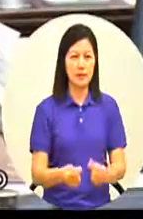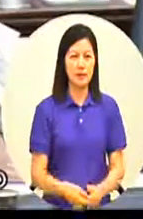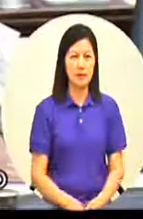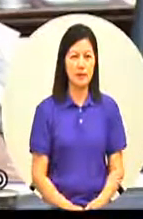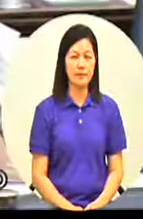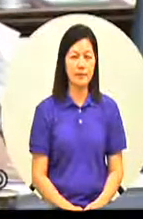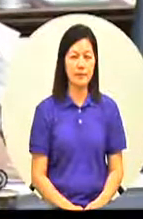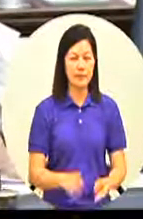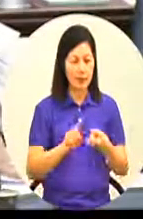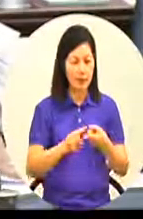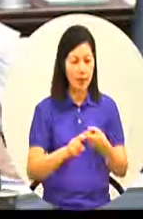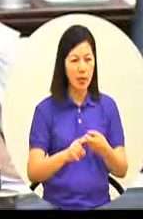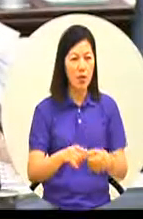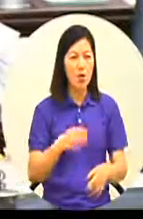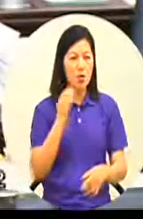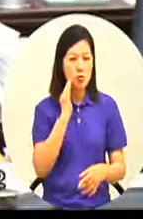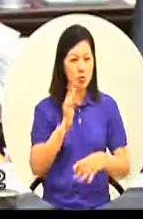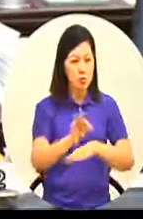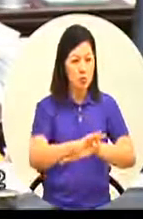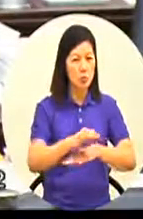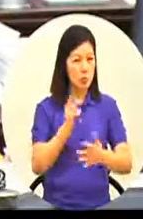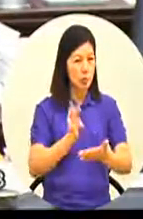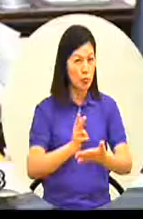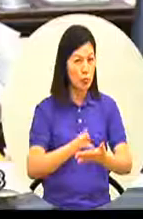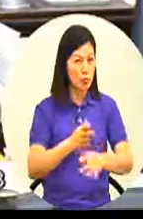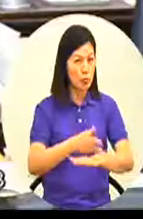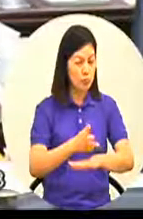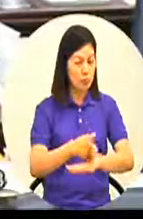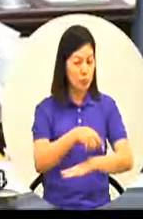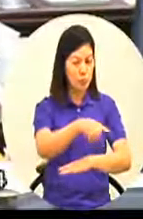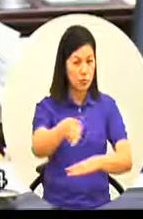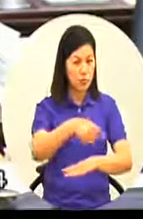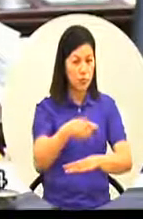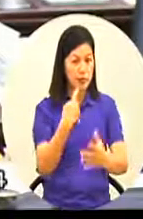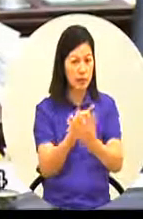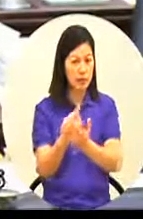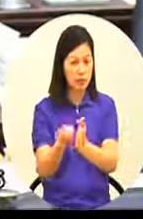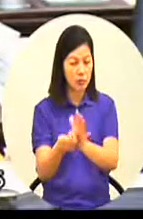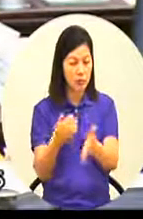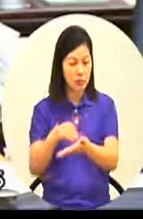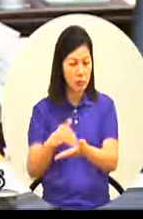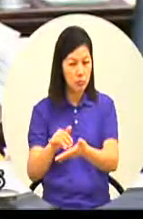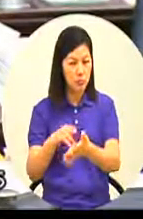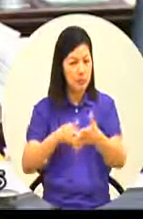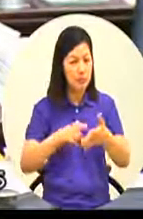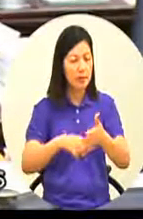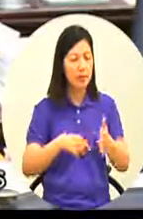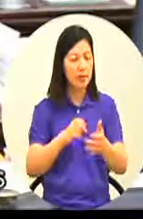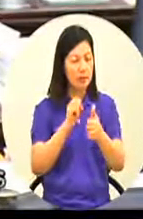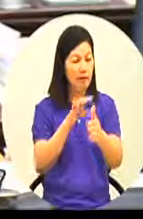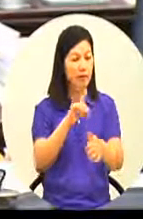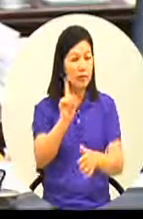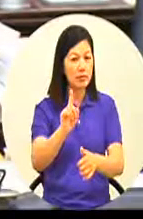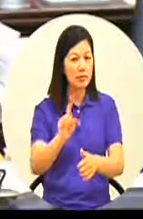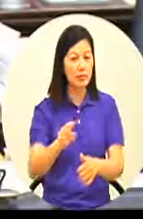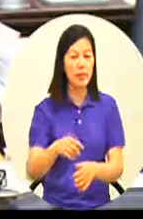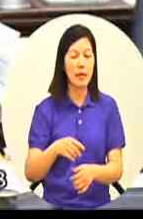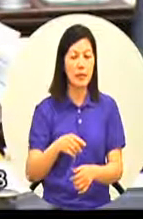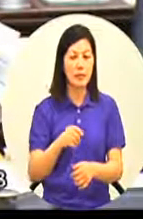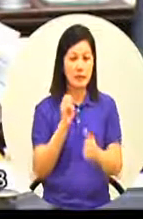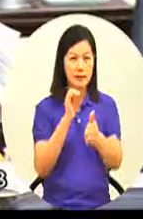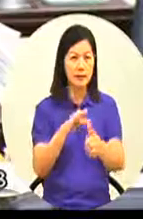果用更学术的话来说，它其实参与式预算，它最简单的说法就是说，它强调人民直